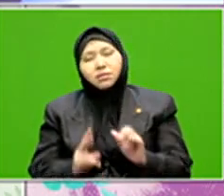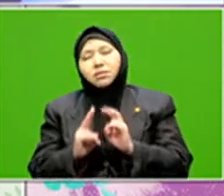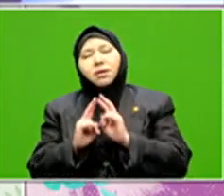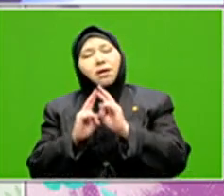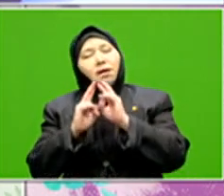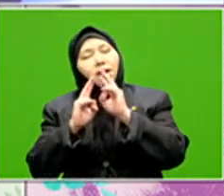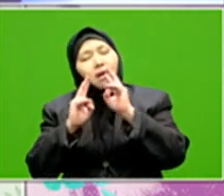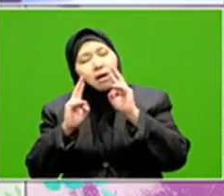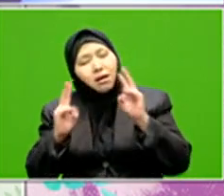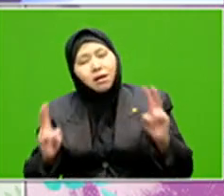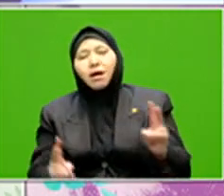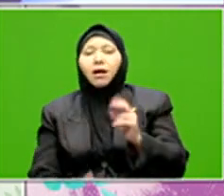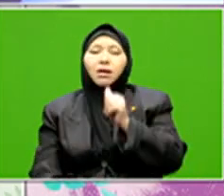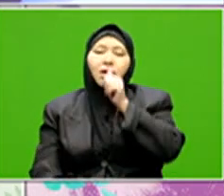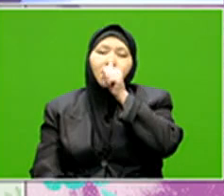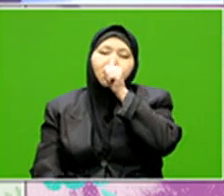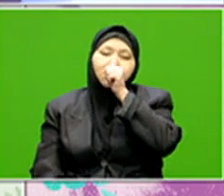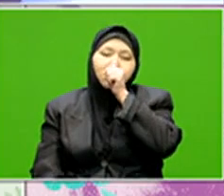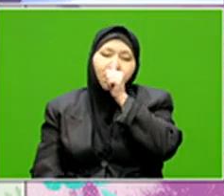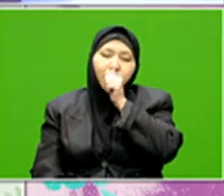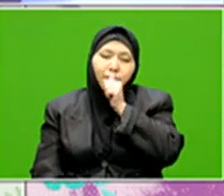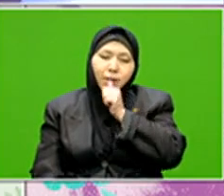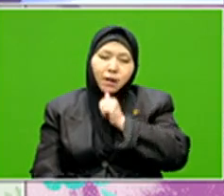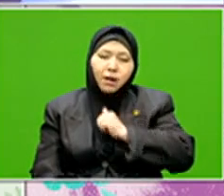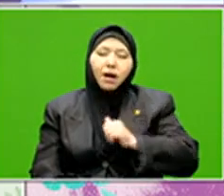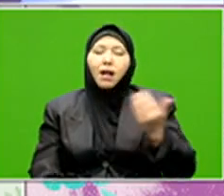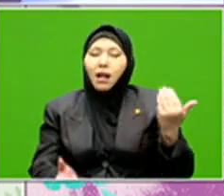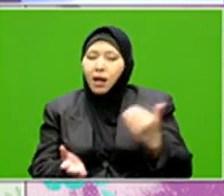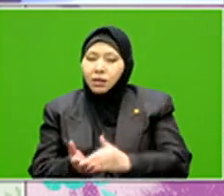أموالنا ما نشاء